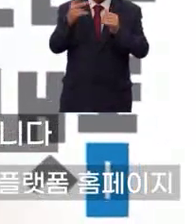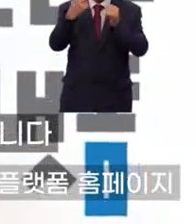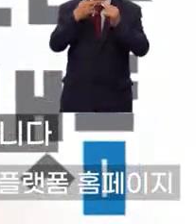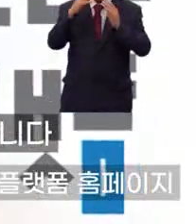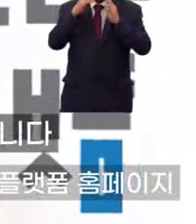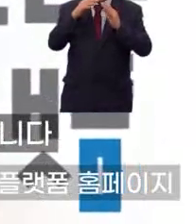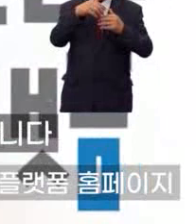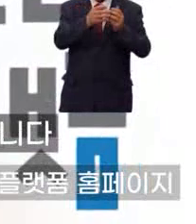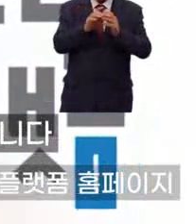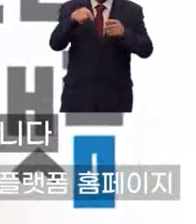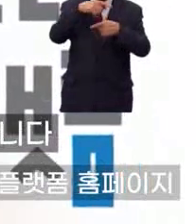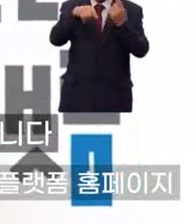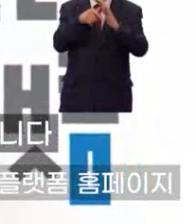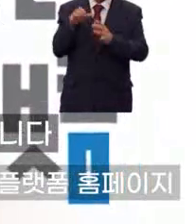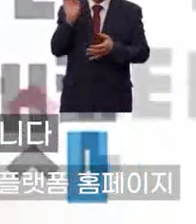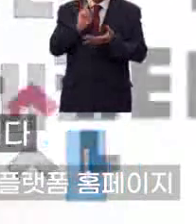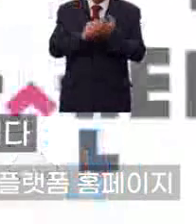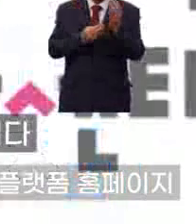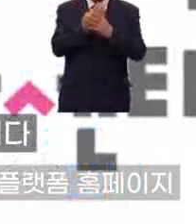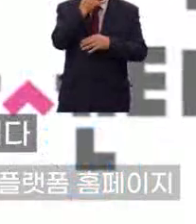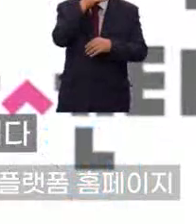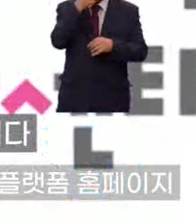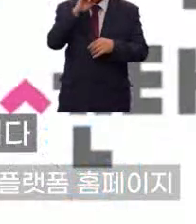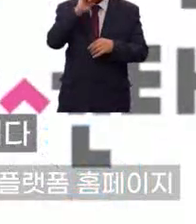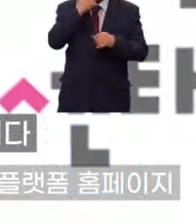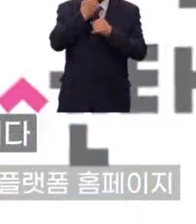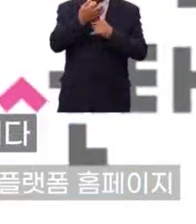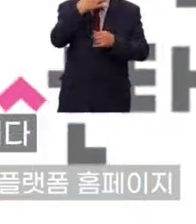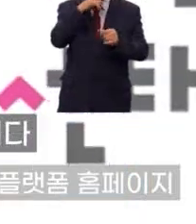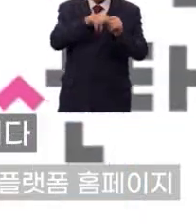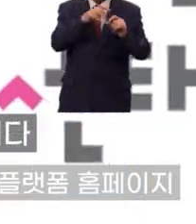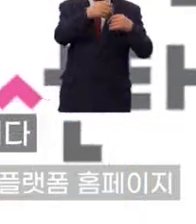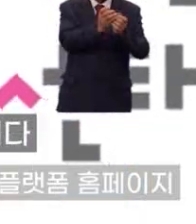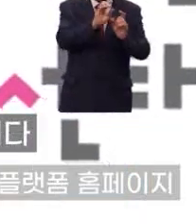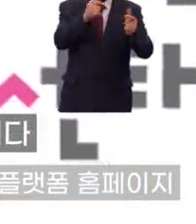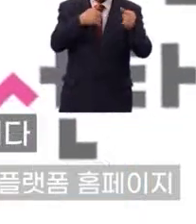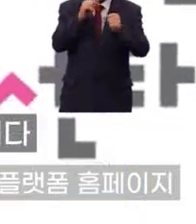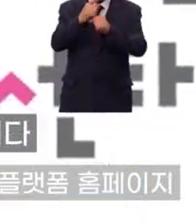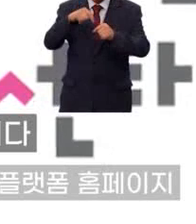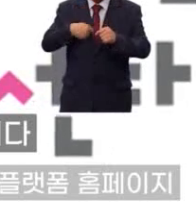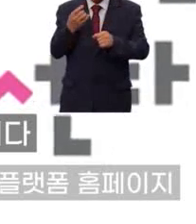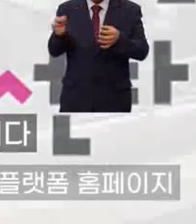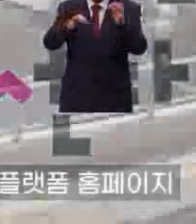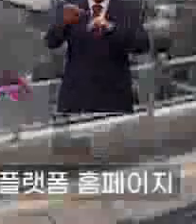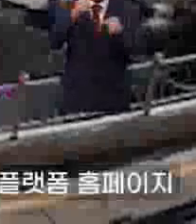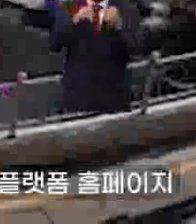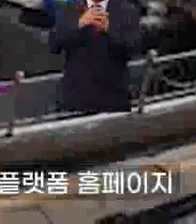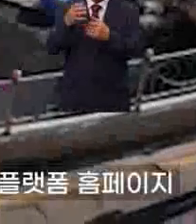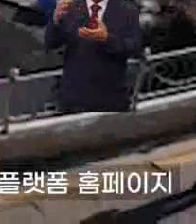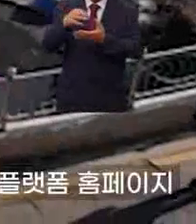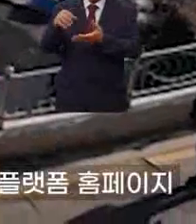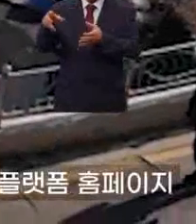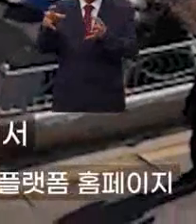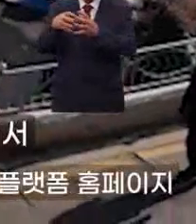운영하는 데 있어서 재정의 어려움이 있습니다. 이 비영리 성격의 자발적인 주민 모임이다 보니까 이 재정 확보가 정말 어렵습니다. 동떨어져